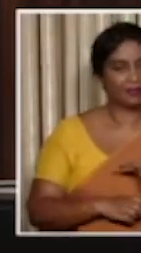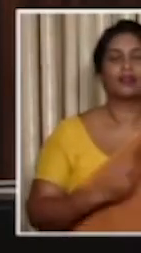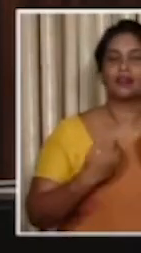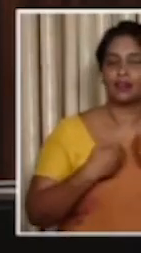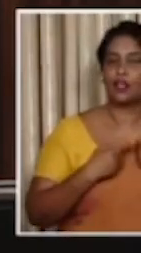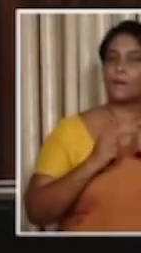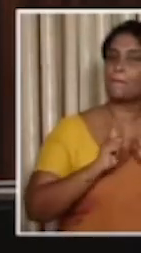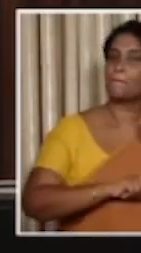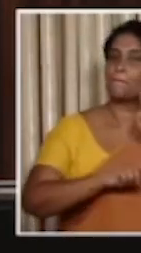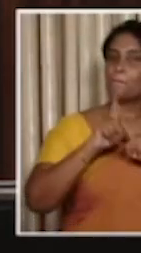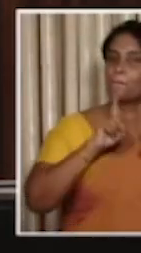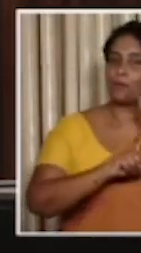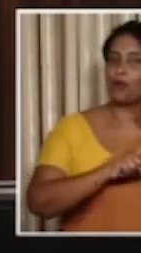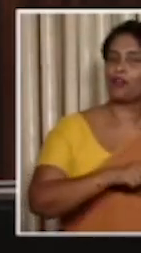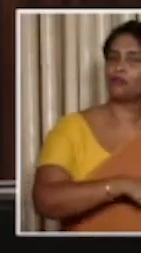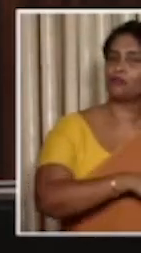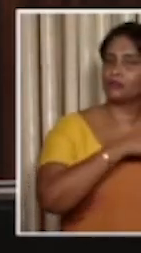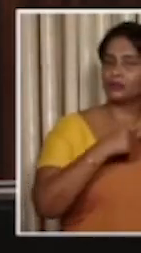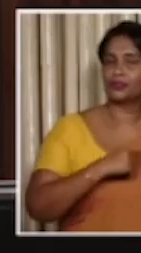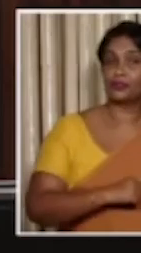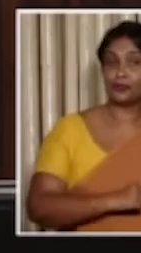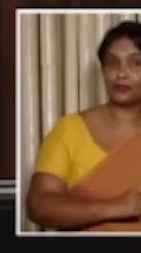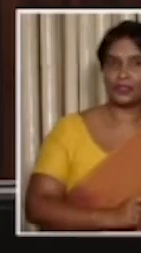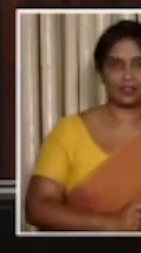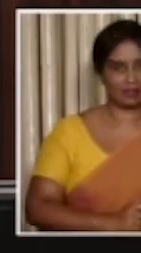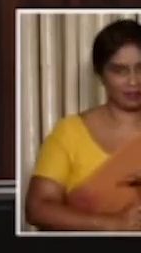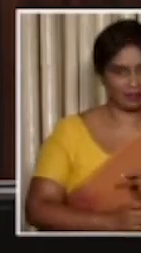අපේ පාර්ලිමේන්තු ඉතිහාසයේ ඉතාම සුවිශේෂී දිනයක්.